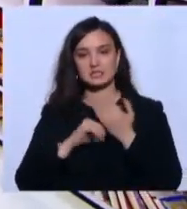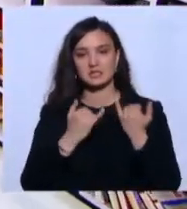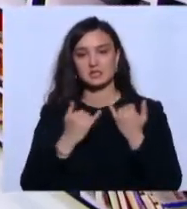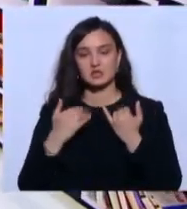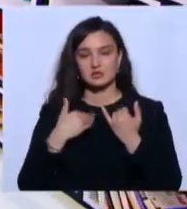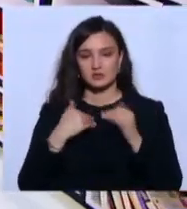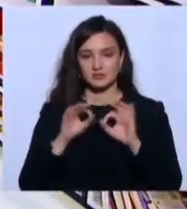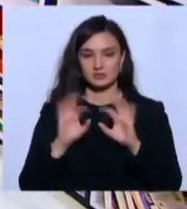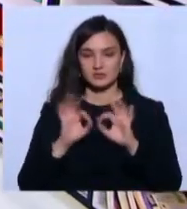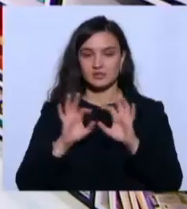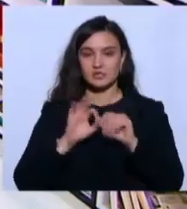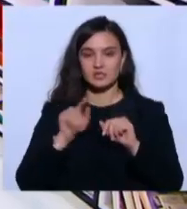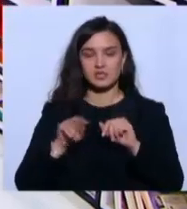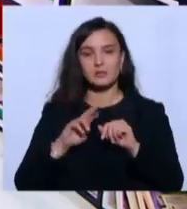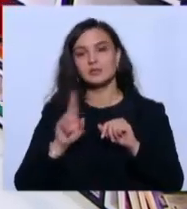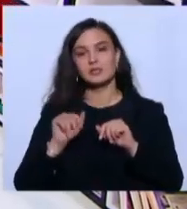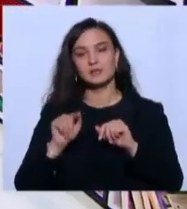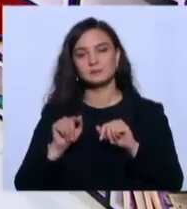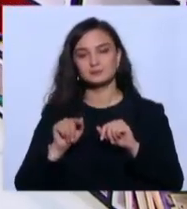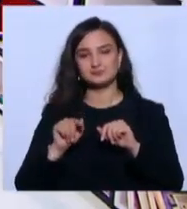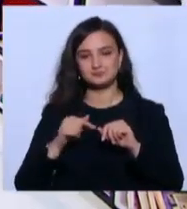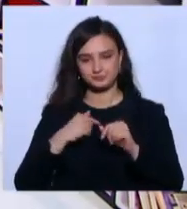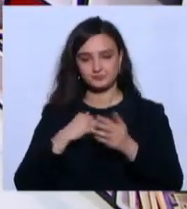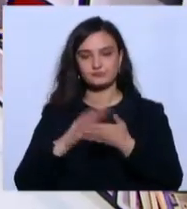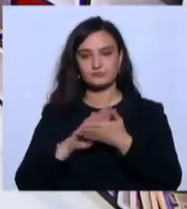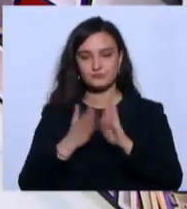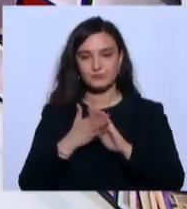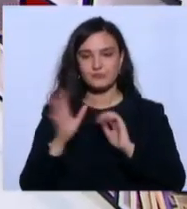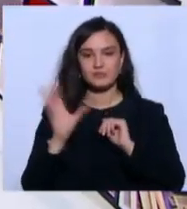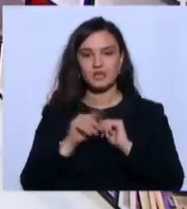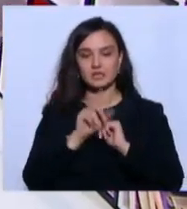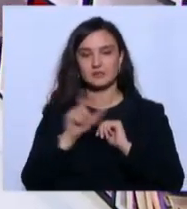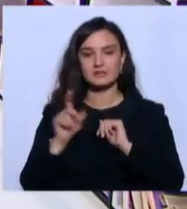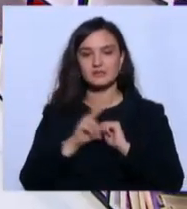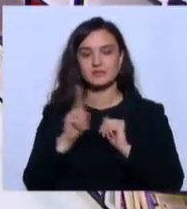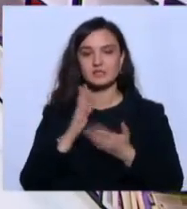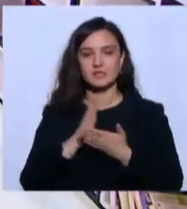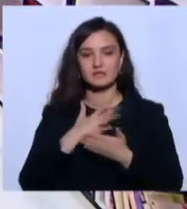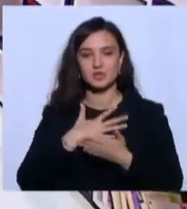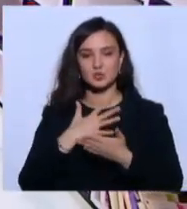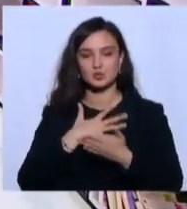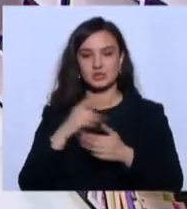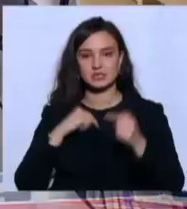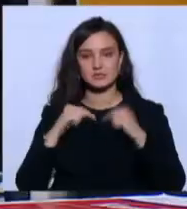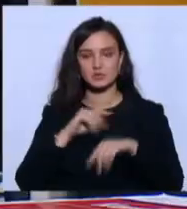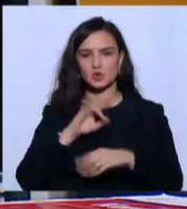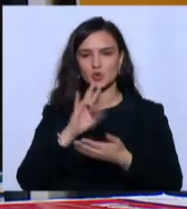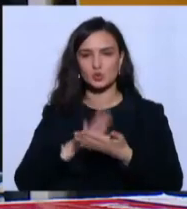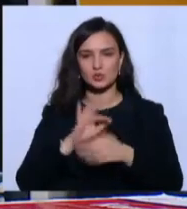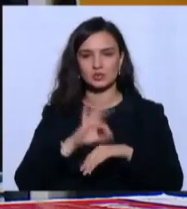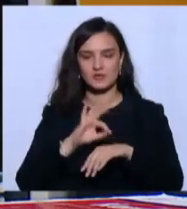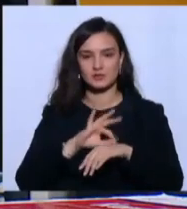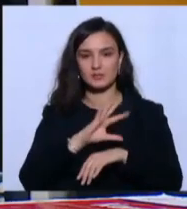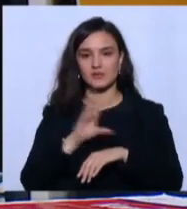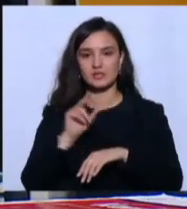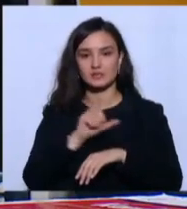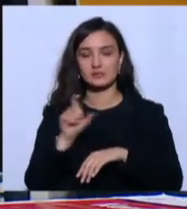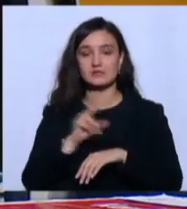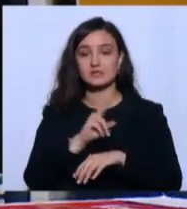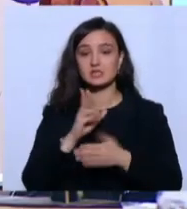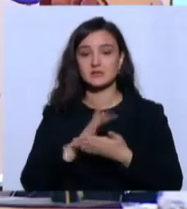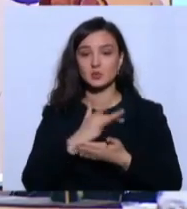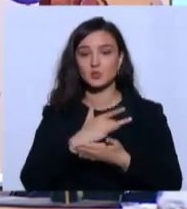მიერ ნახსენები და შევთანხმდით ყველა იმ ადამიანს, ვისაც აქვს სასუნთქი სისტემის ქრონიკული დაავადება, ყველა იმ ადამიანს,